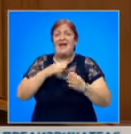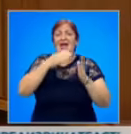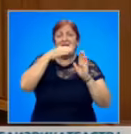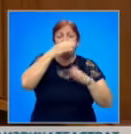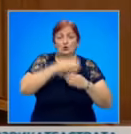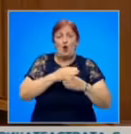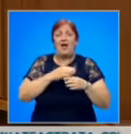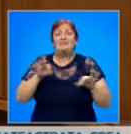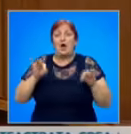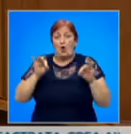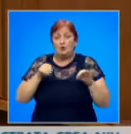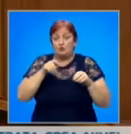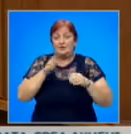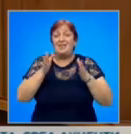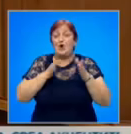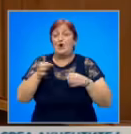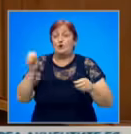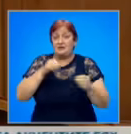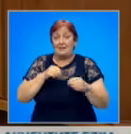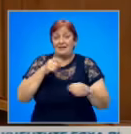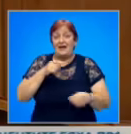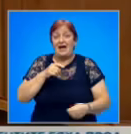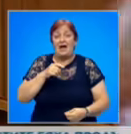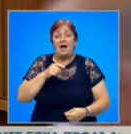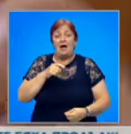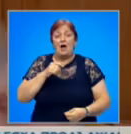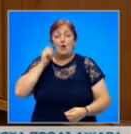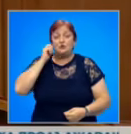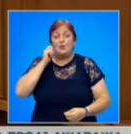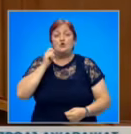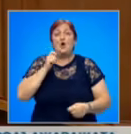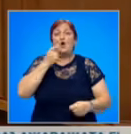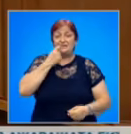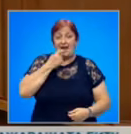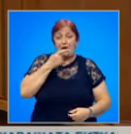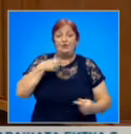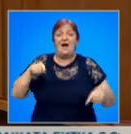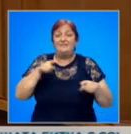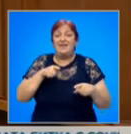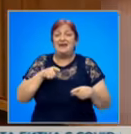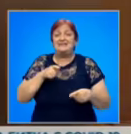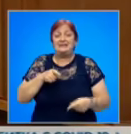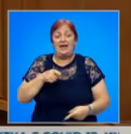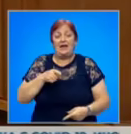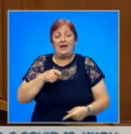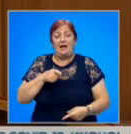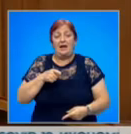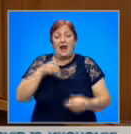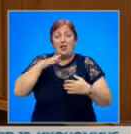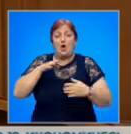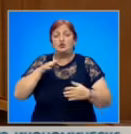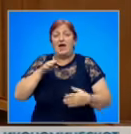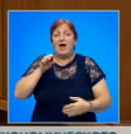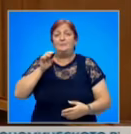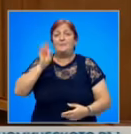това Народно събрание, а госпожо Зайкова, вие се оказахте лоша